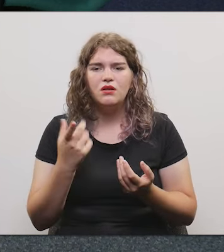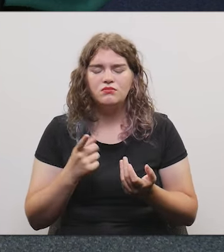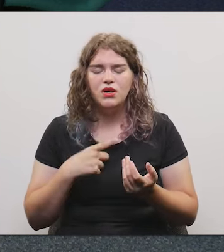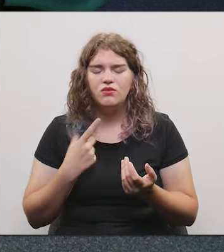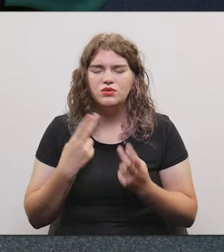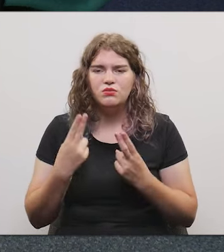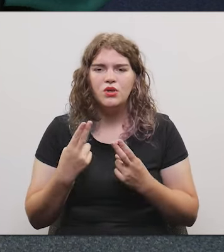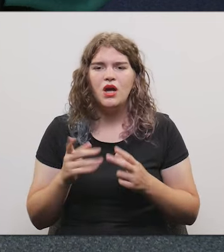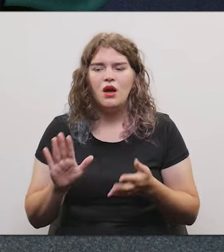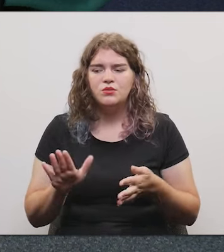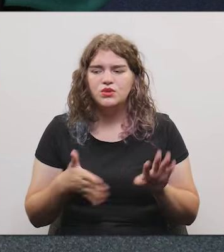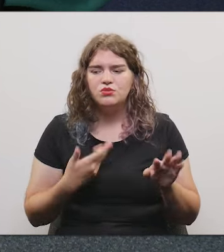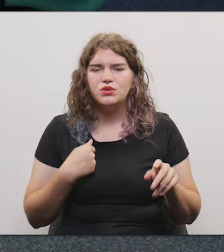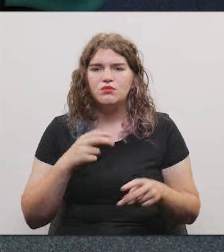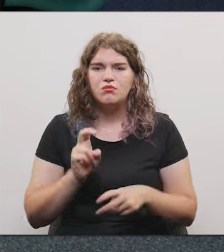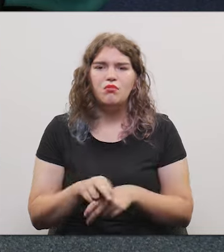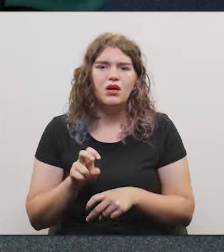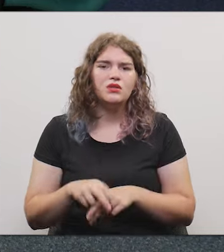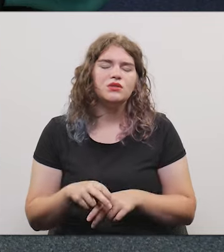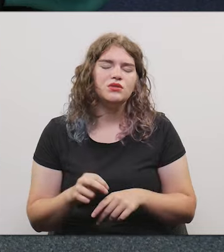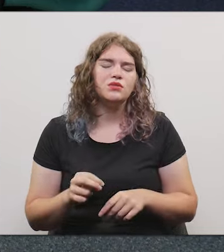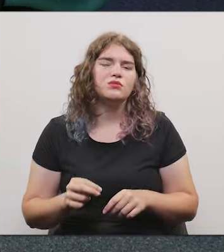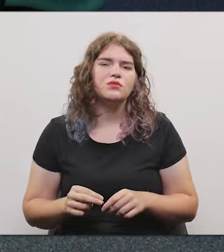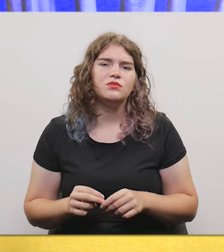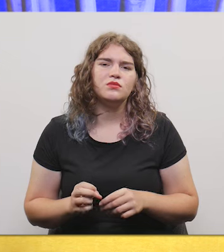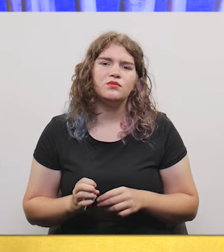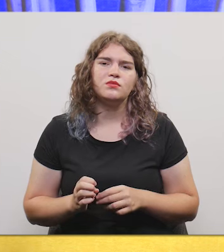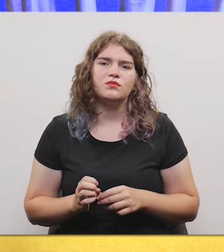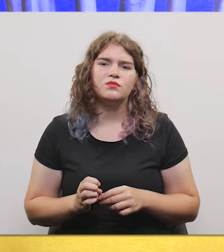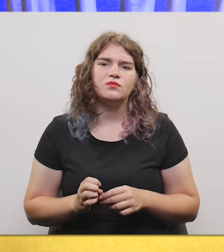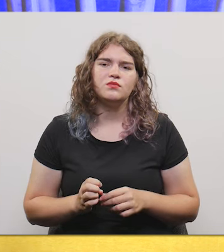Și am început să particip